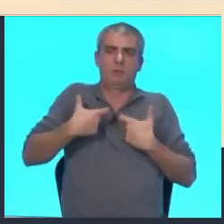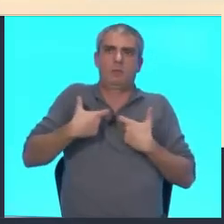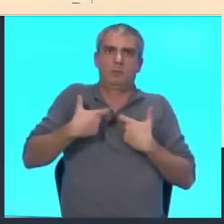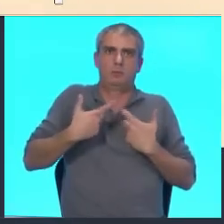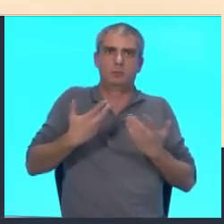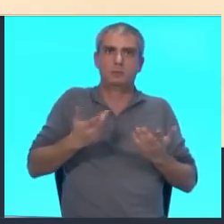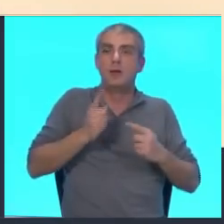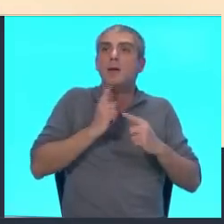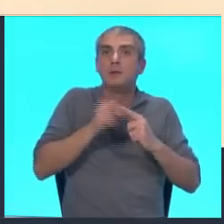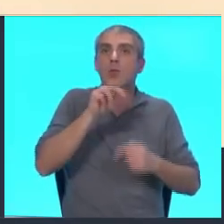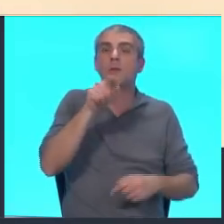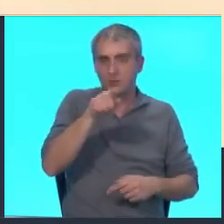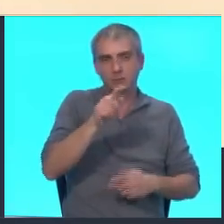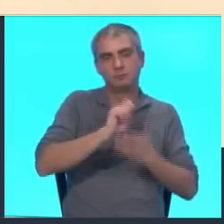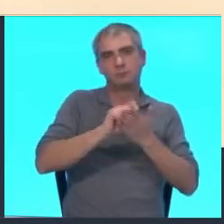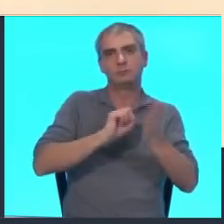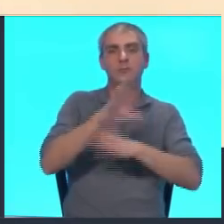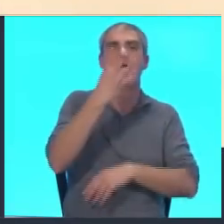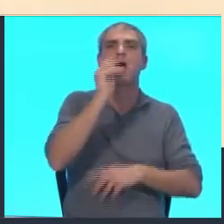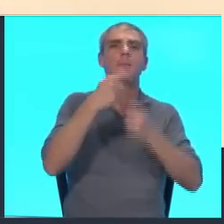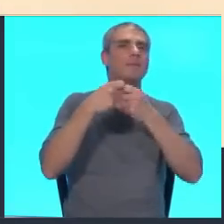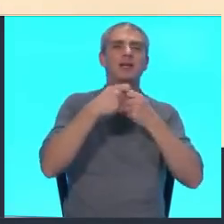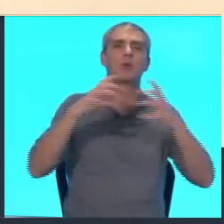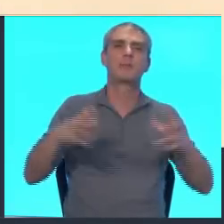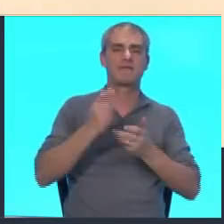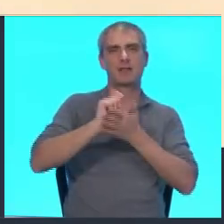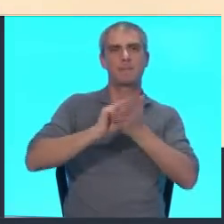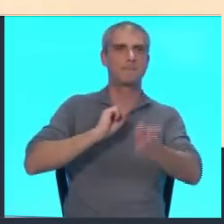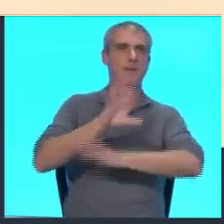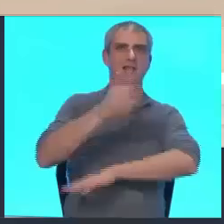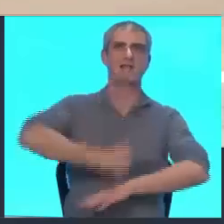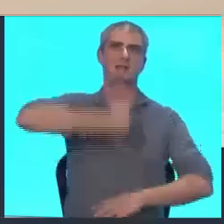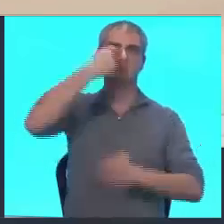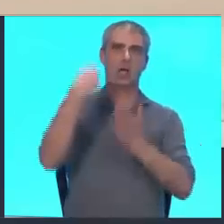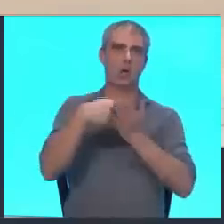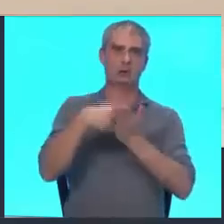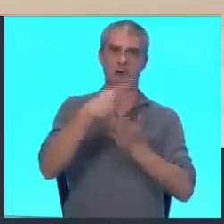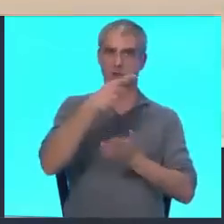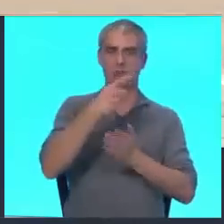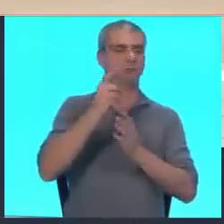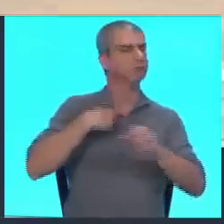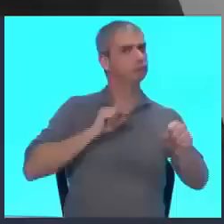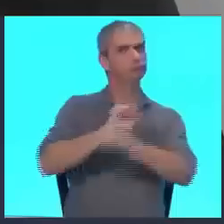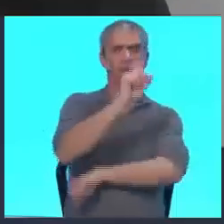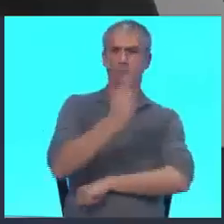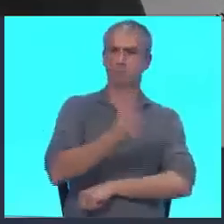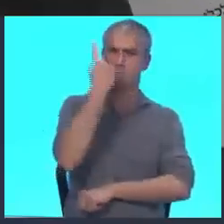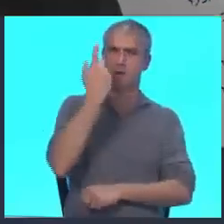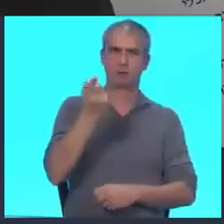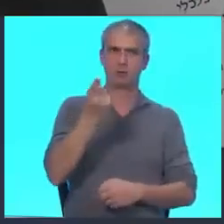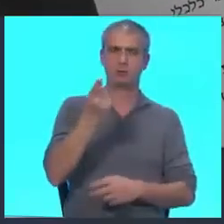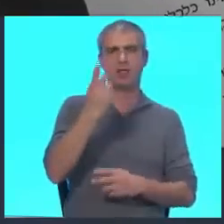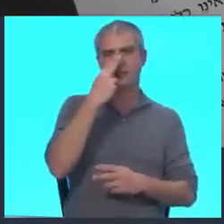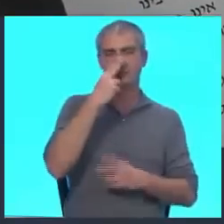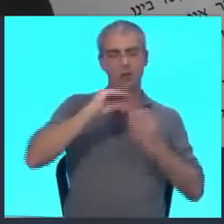בדיוק בעניין הזה שיגרו הערב כ-40 ארגונים חברתיים מכתב לשר האוצר משה כחלון, ובו הם מוכרים על מה שהם מכנים ניסיון לצמצם